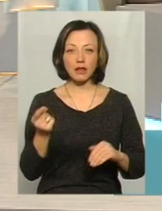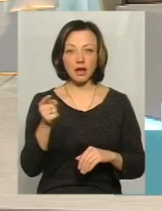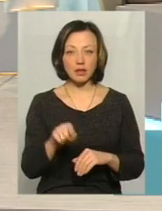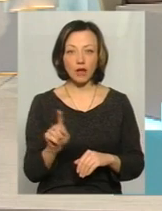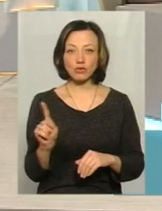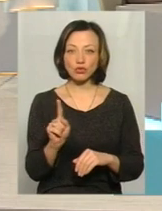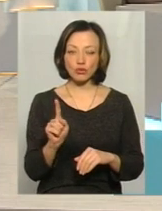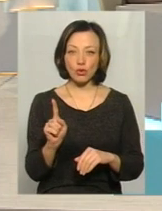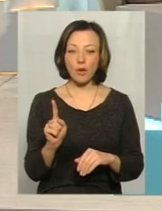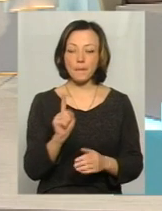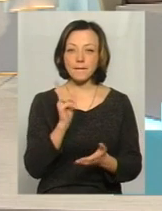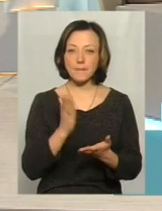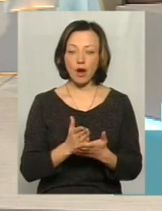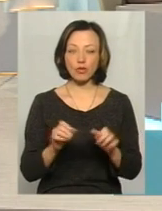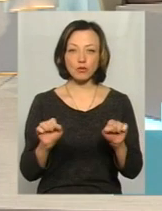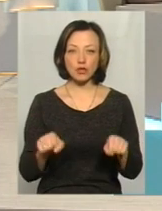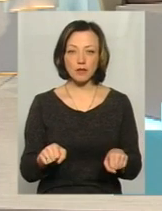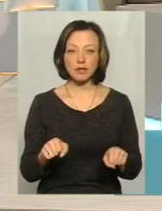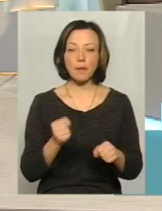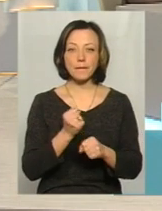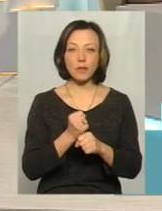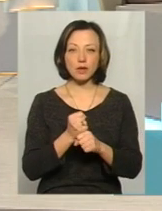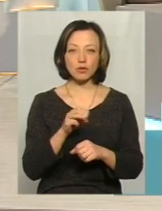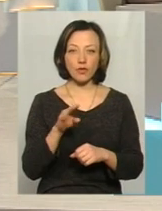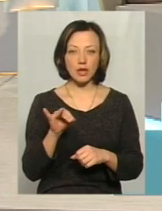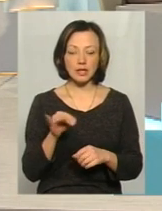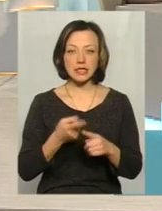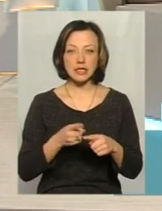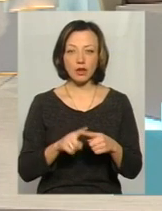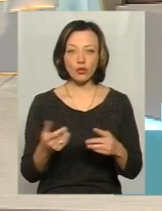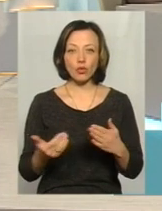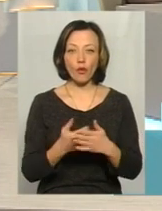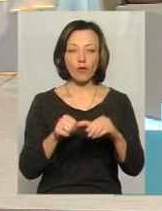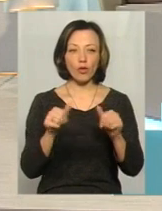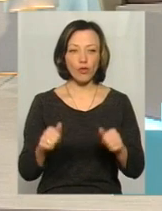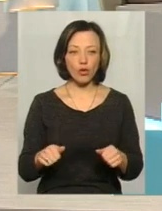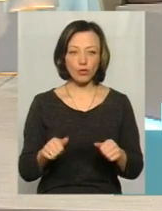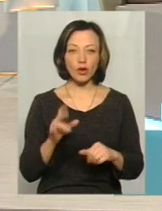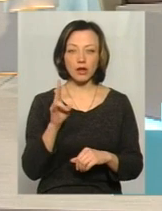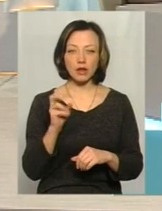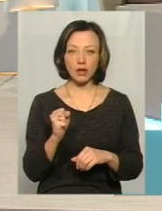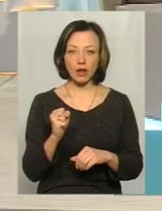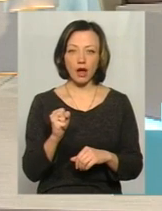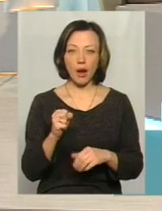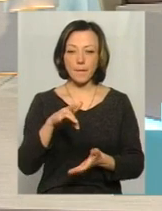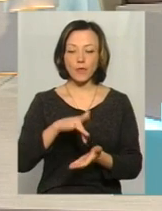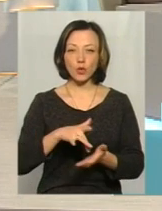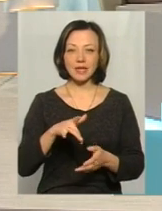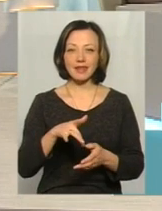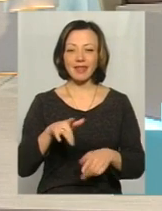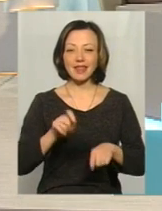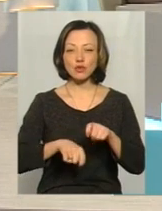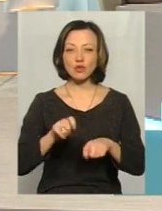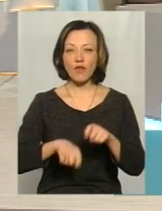що вони мають можливість попрацювати з цією новою формою на пункті тестування під час